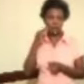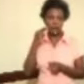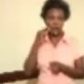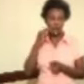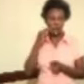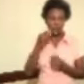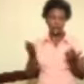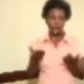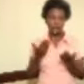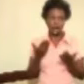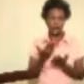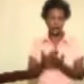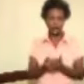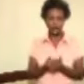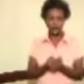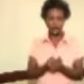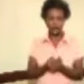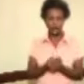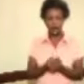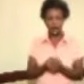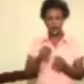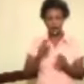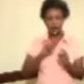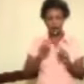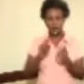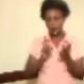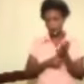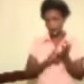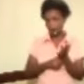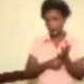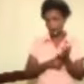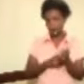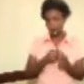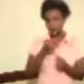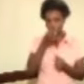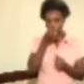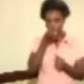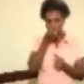madame, c'est pas, je ne vais pas acculer. Moi-même. Oh, pas capable. Non, c'est pas.